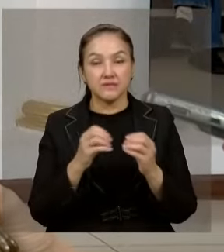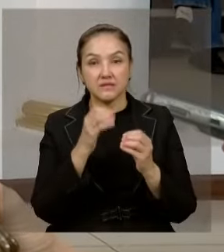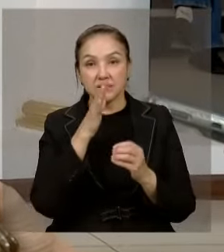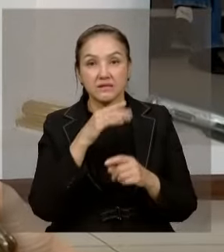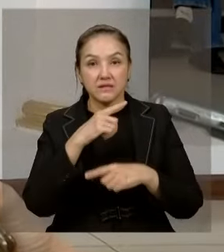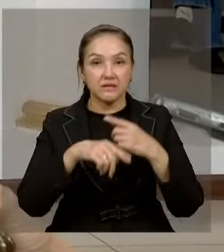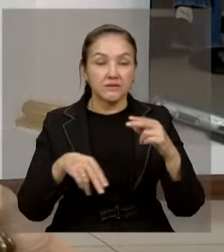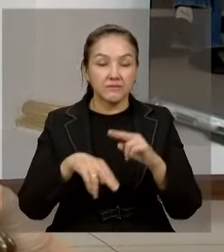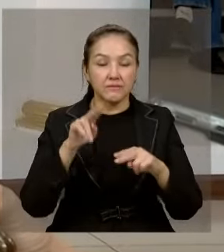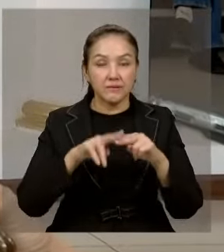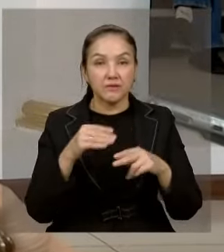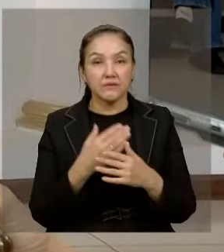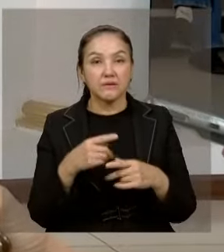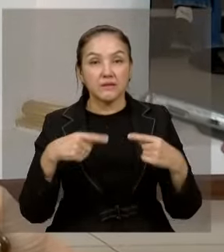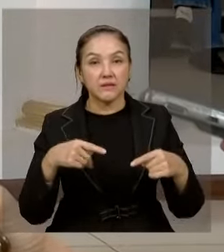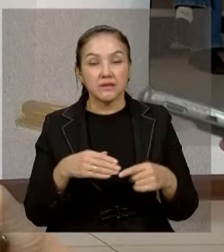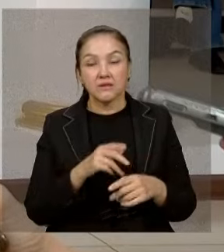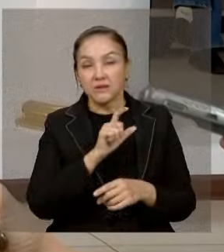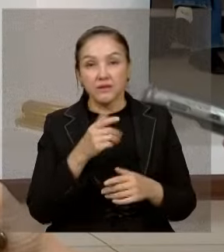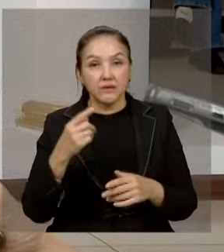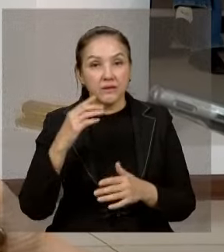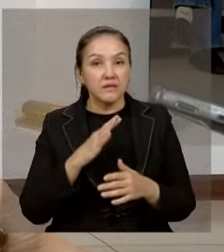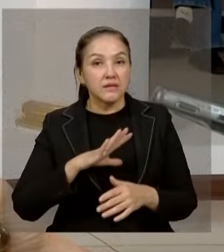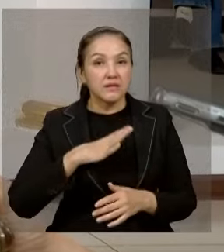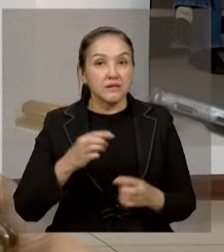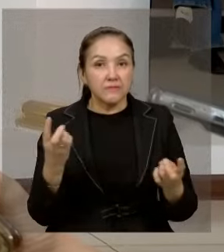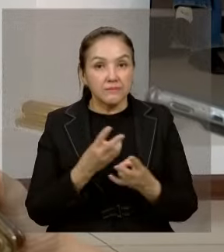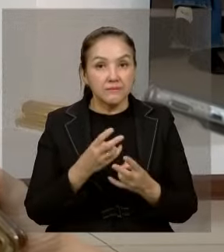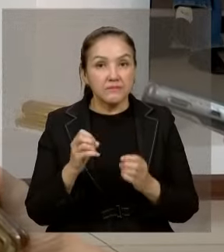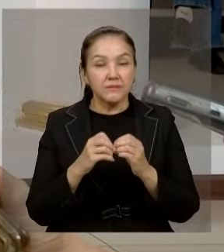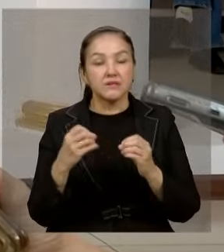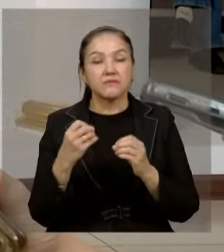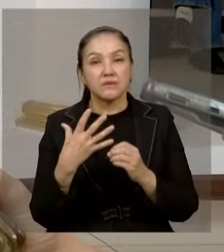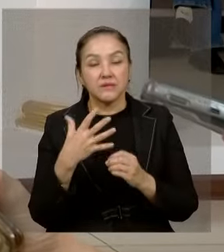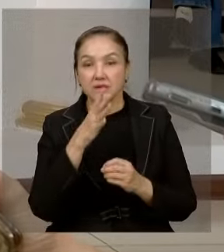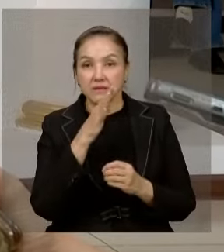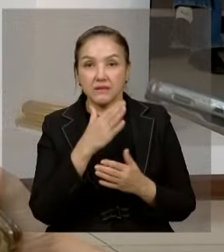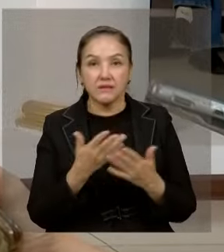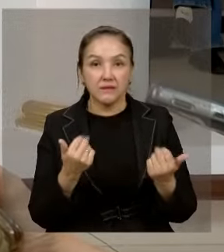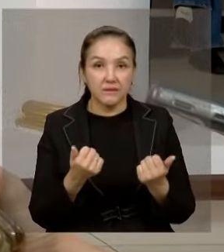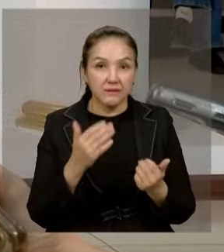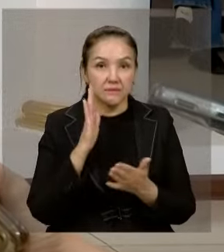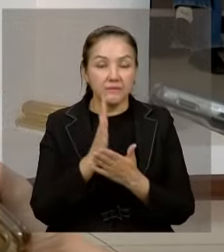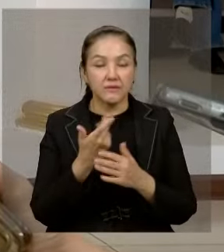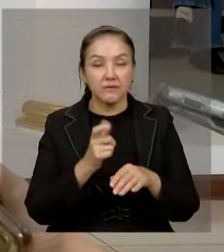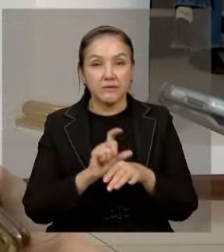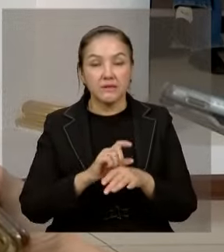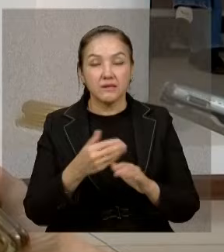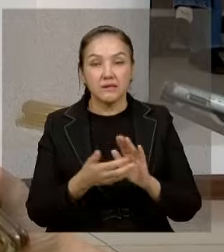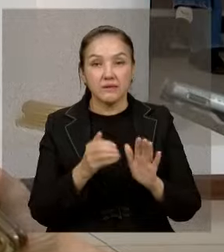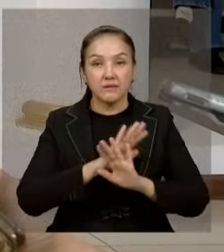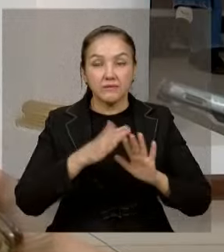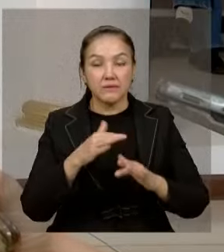строится но некоторые люди думают Зачем нужно А через 10-15 лет действительно будет очень